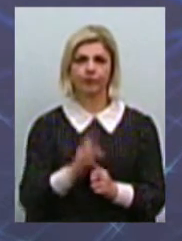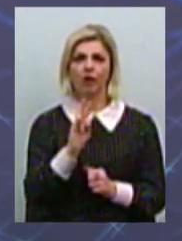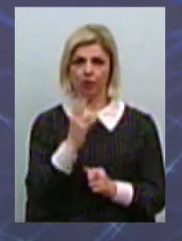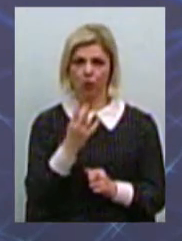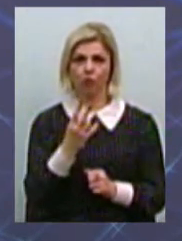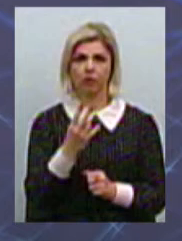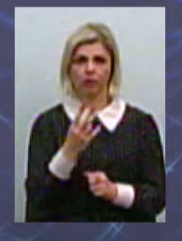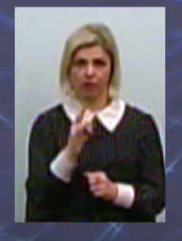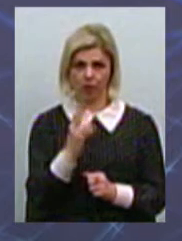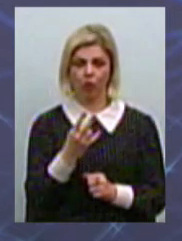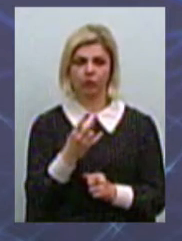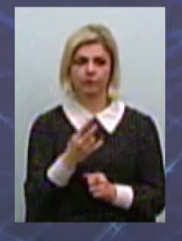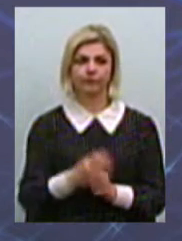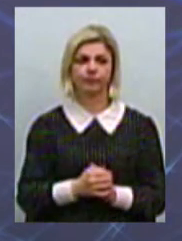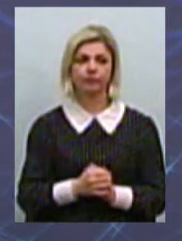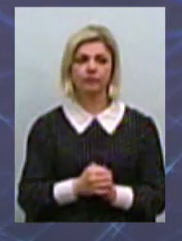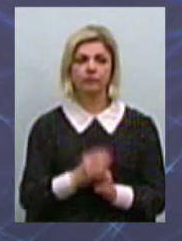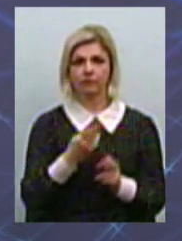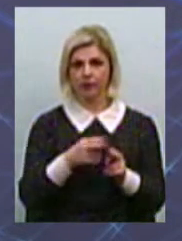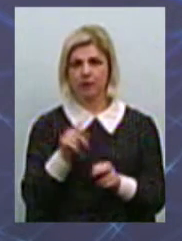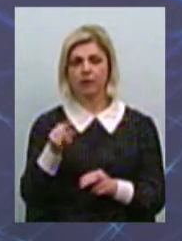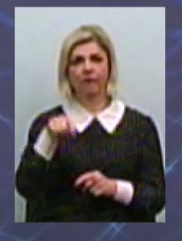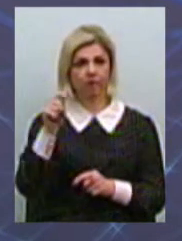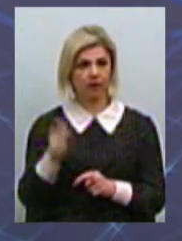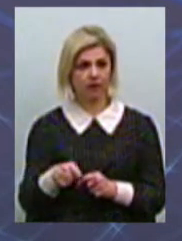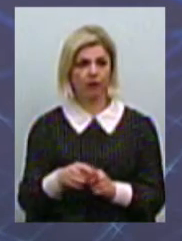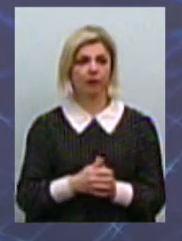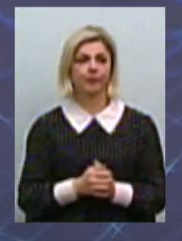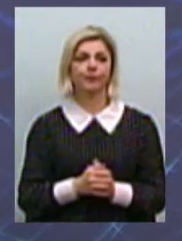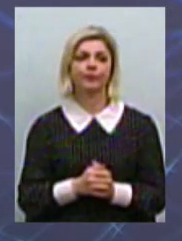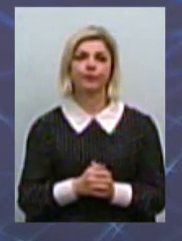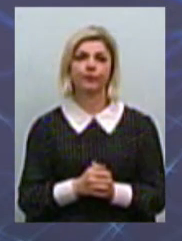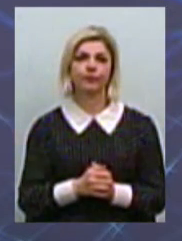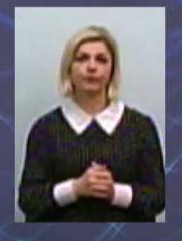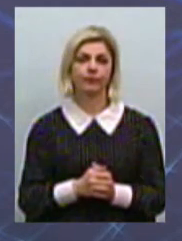миколаївських підрозділів, миколаївців на цій війні. Що стосується